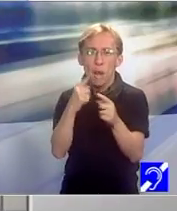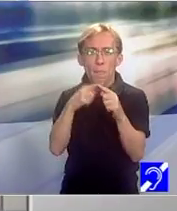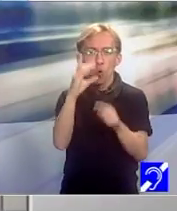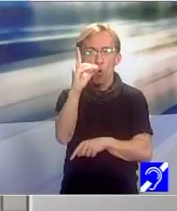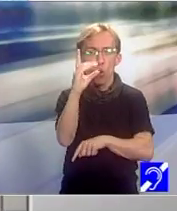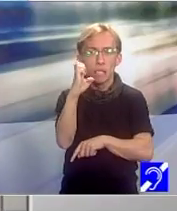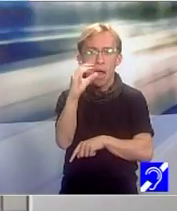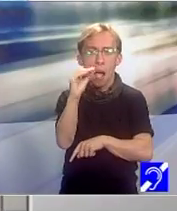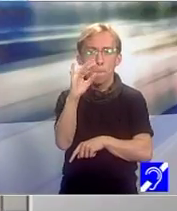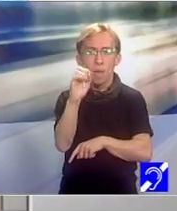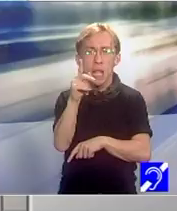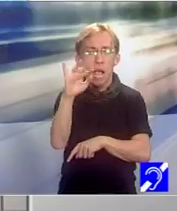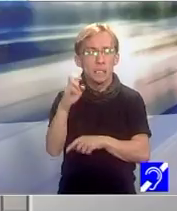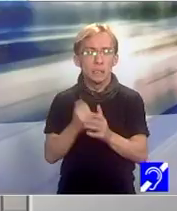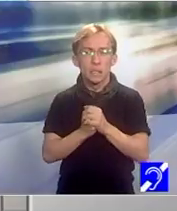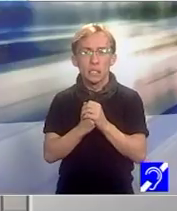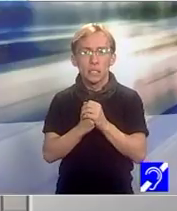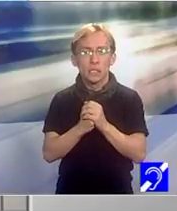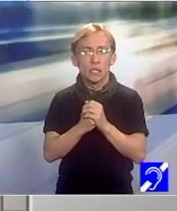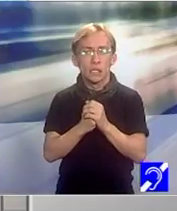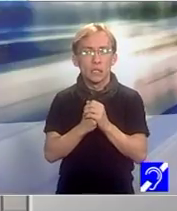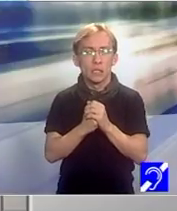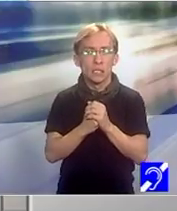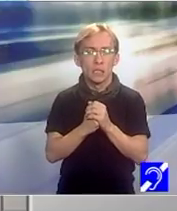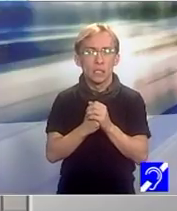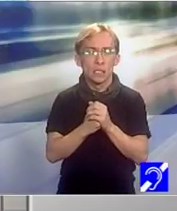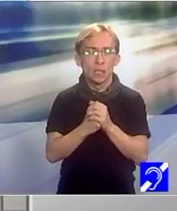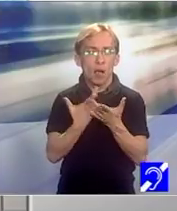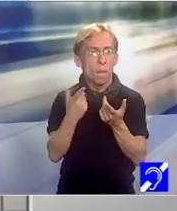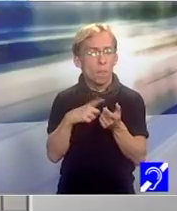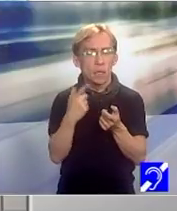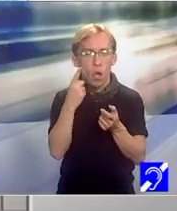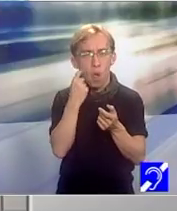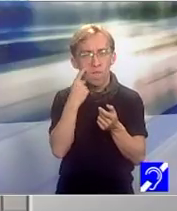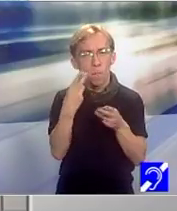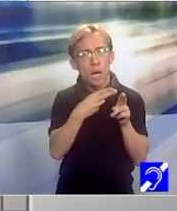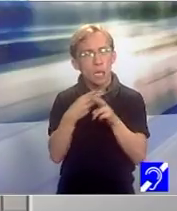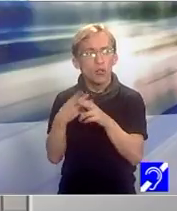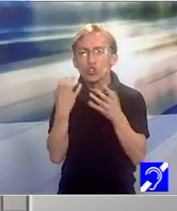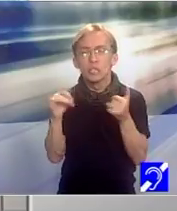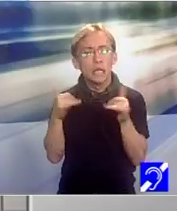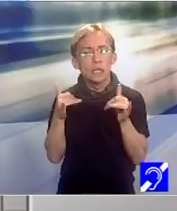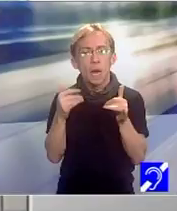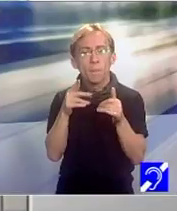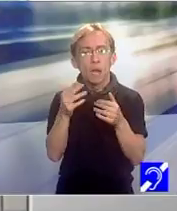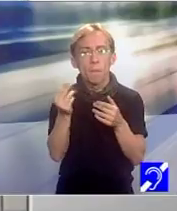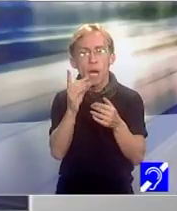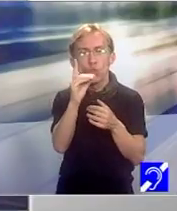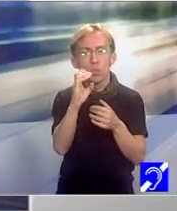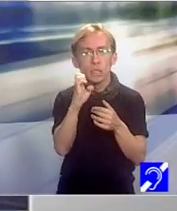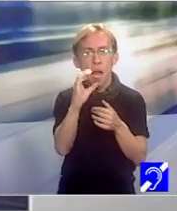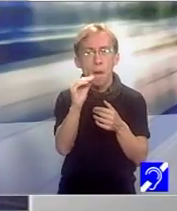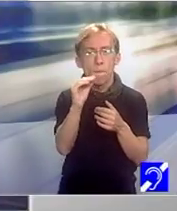pot apela la clinica din cadrul Catedrei? Iată, e o informație care poate ajuta pe cineva aflat în această situație. Ce trebuie să